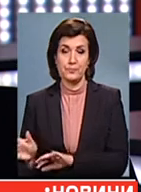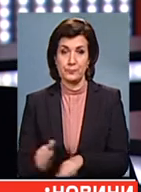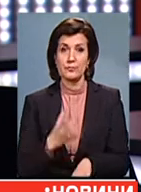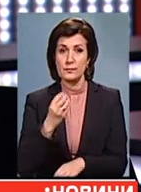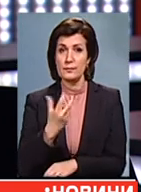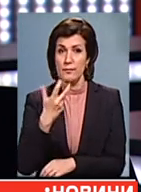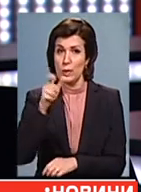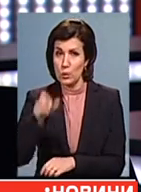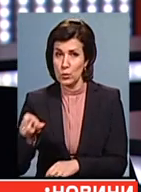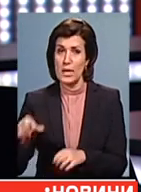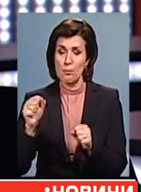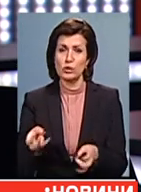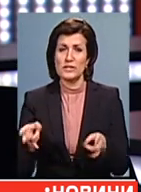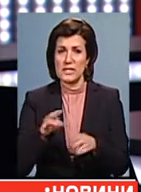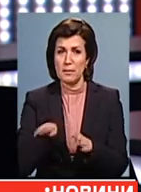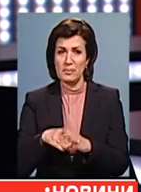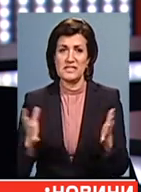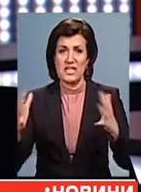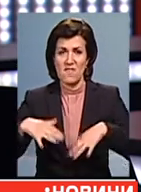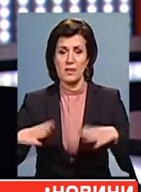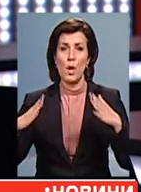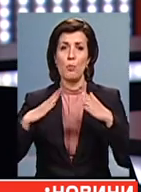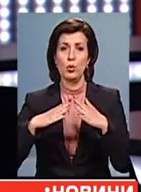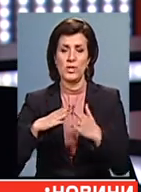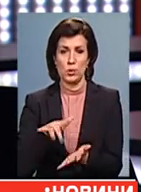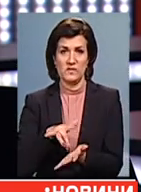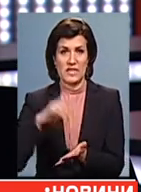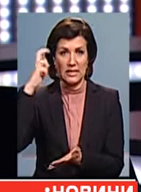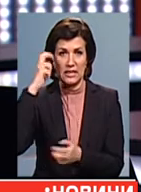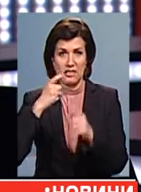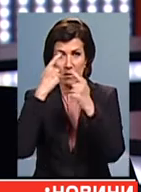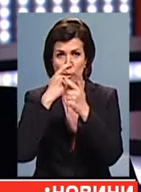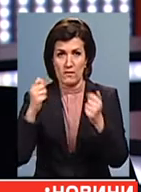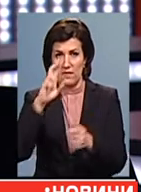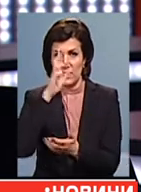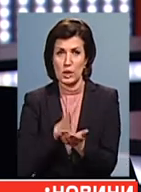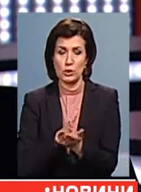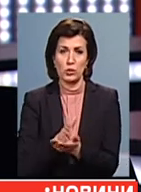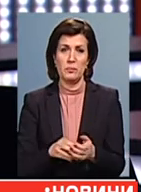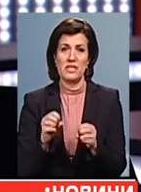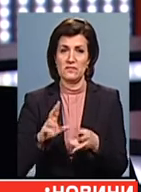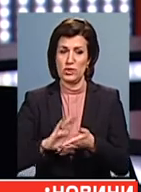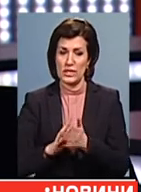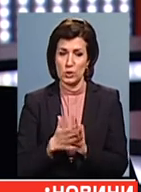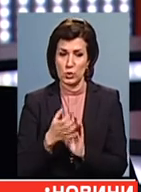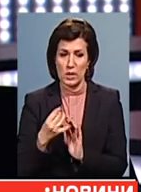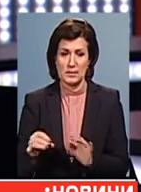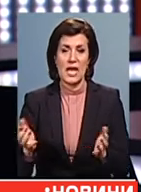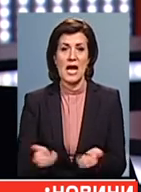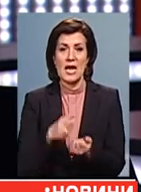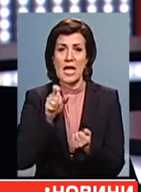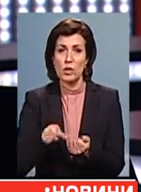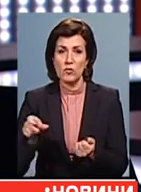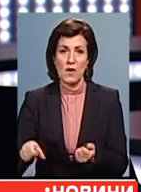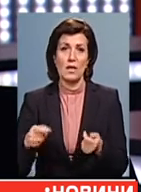Ще троє людей можуть залишатися під завалами будинку у центрі Києва, повідомляють у Держслужбі з надзвичайних ситуацій. Рятувальникам